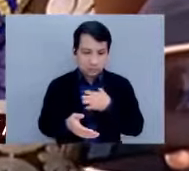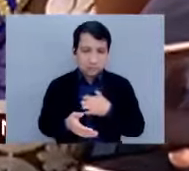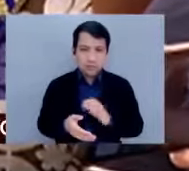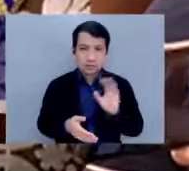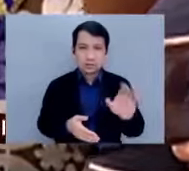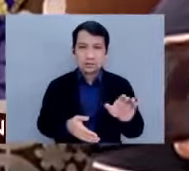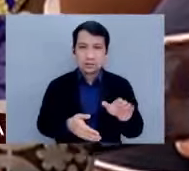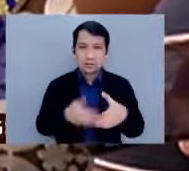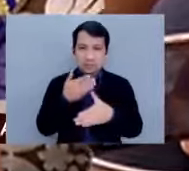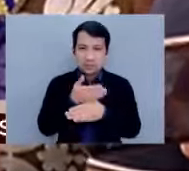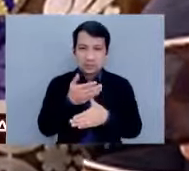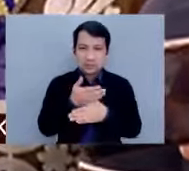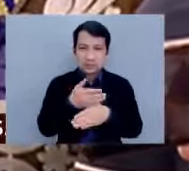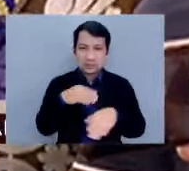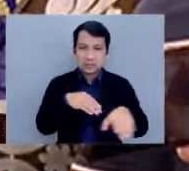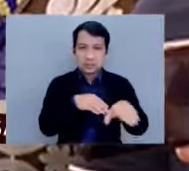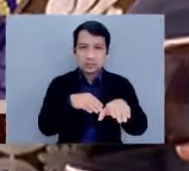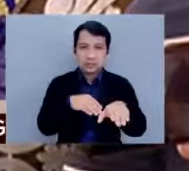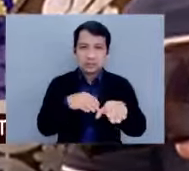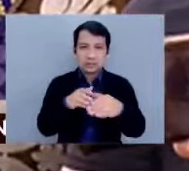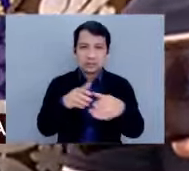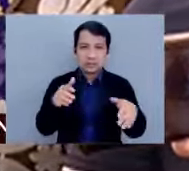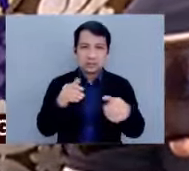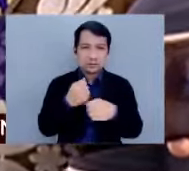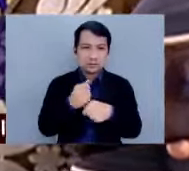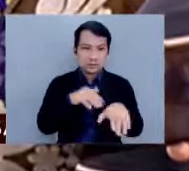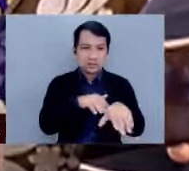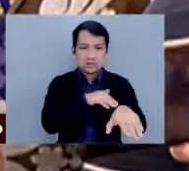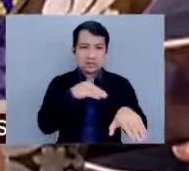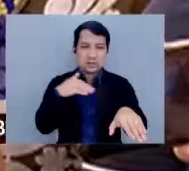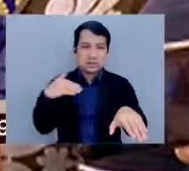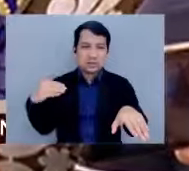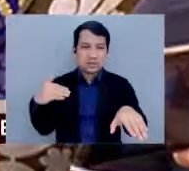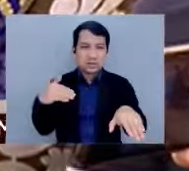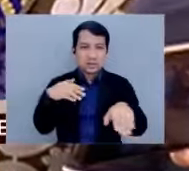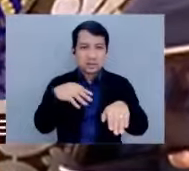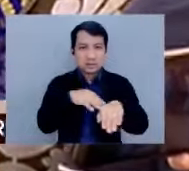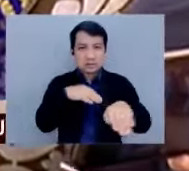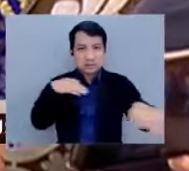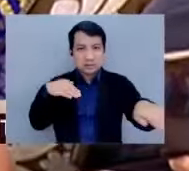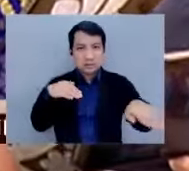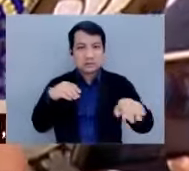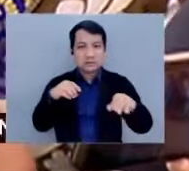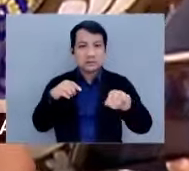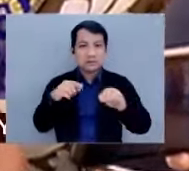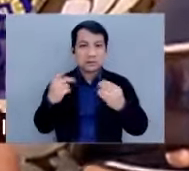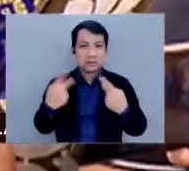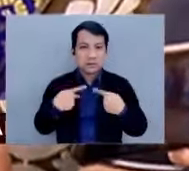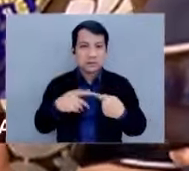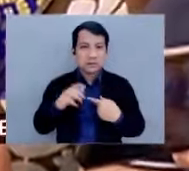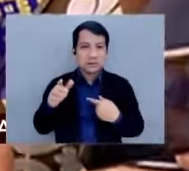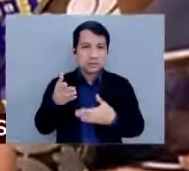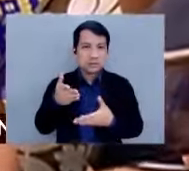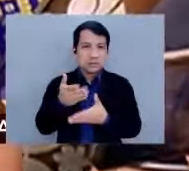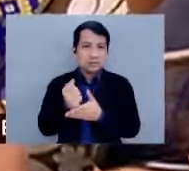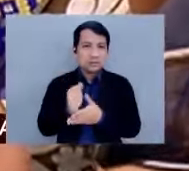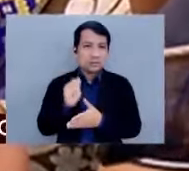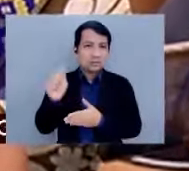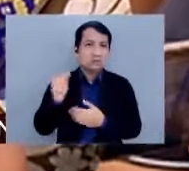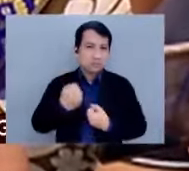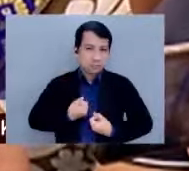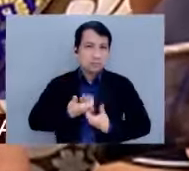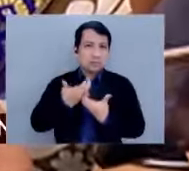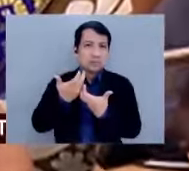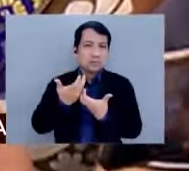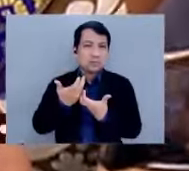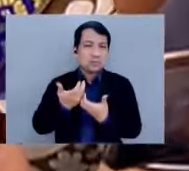obstruction, ano, which created traffic, no? Kasi yung meron naman silang right talaga na ipaglaban